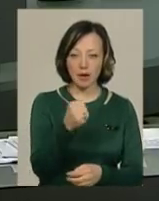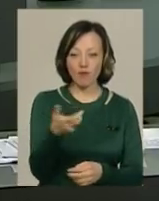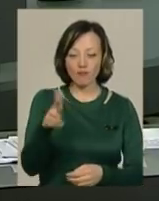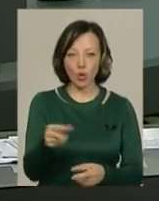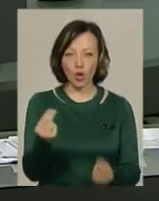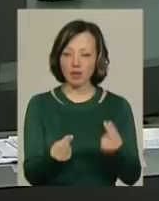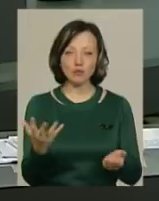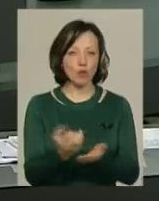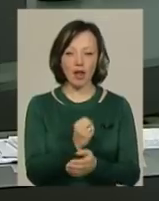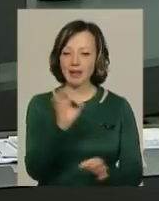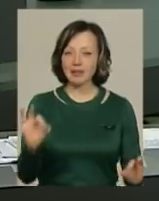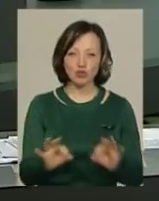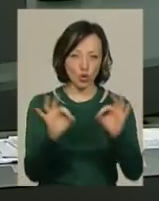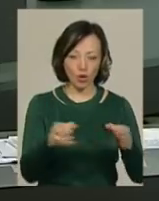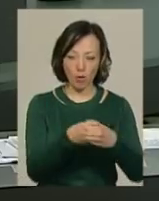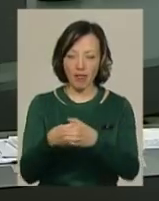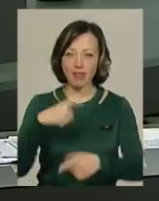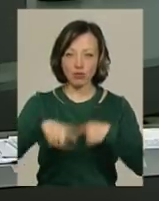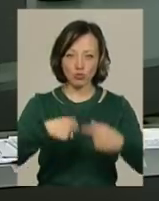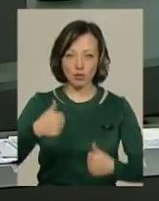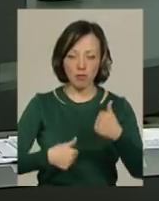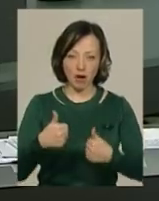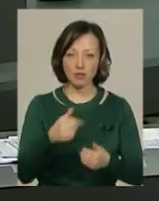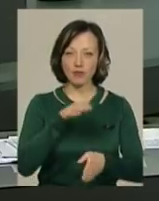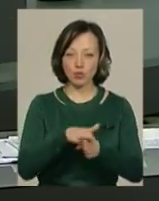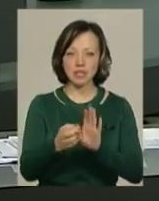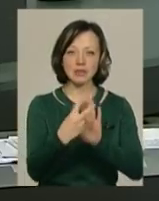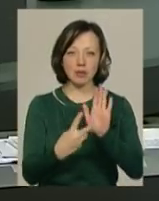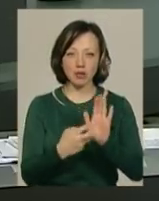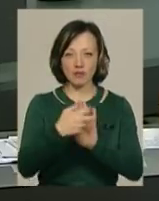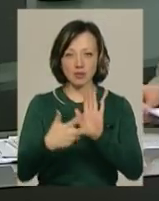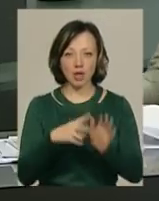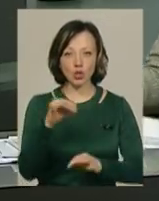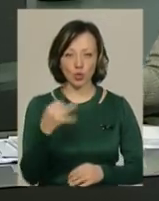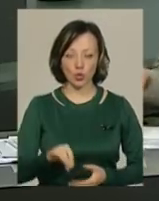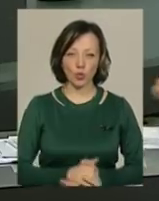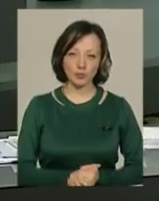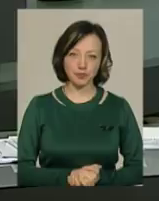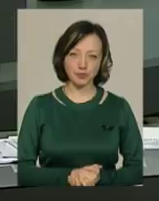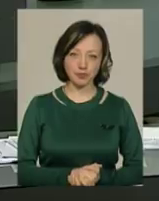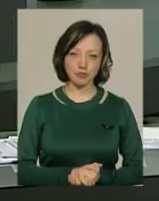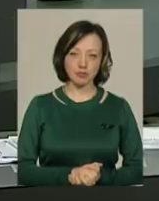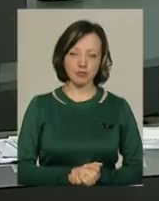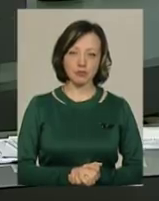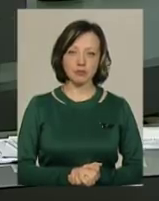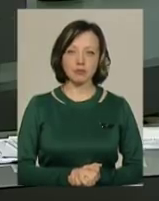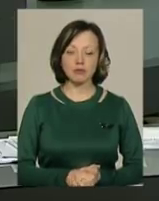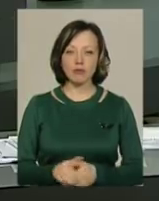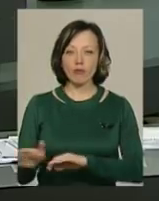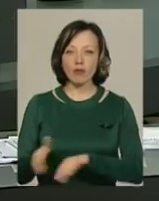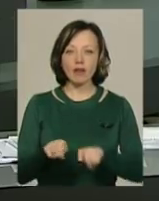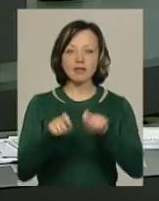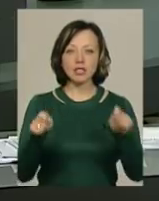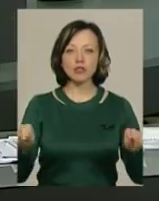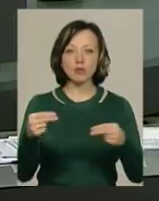іграх не здобула жодна з команд. Наступні матчі плей-офф відбудуться 17-18 лютого. На відкритий